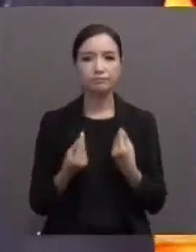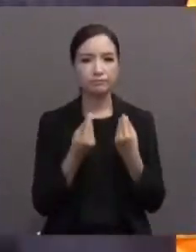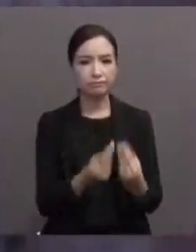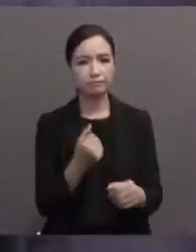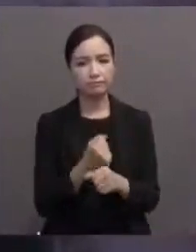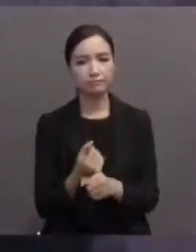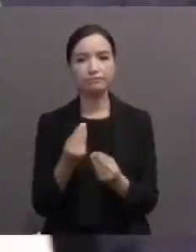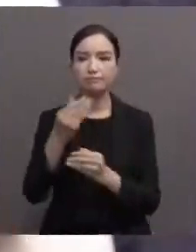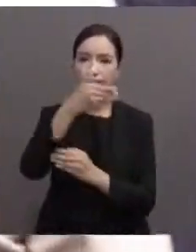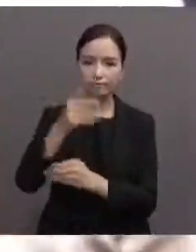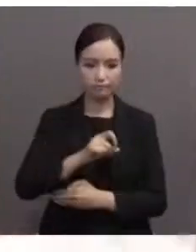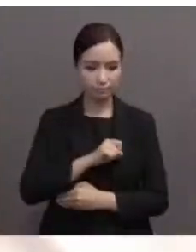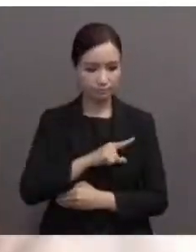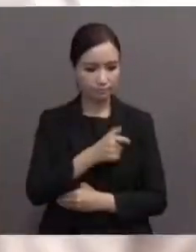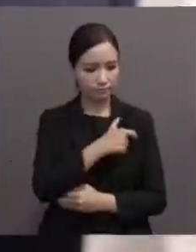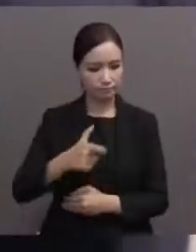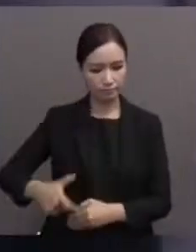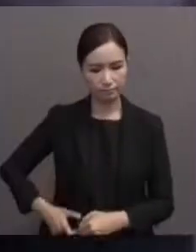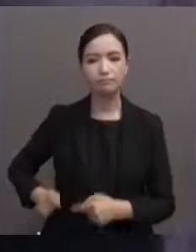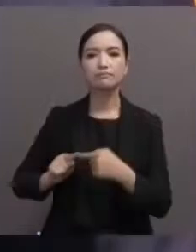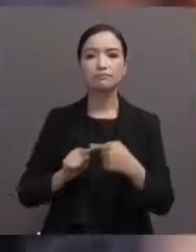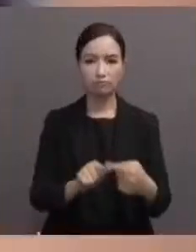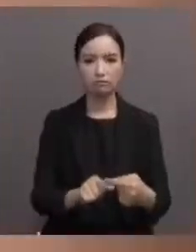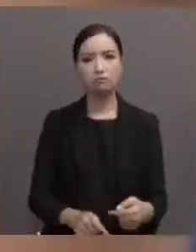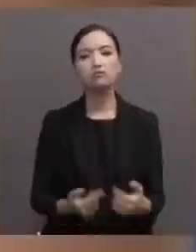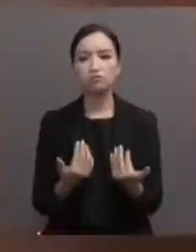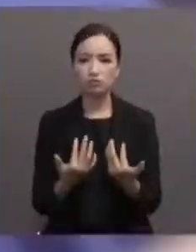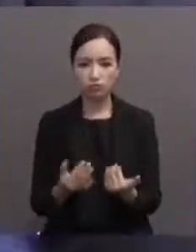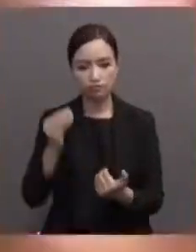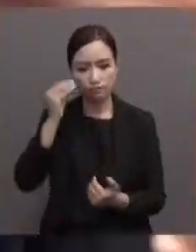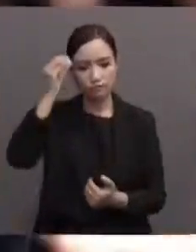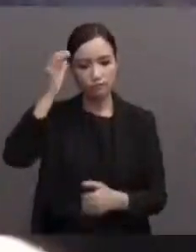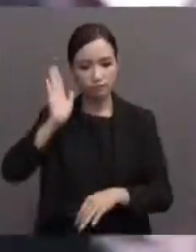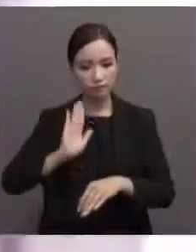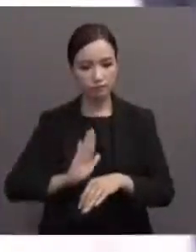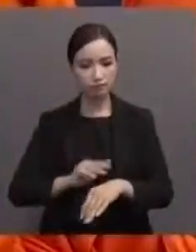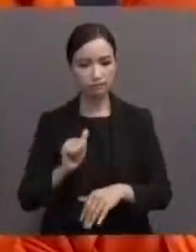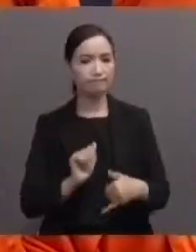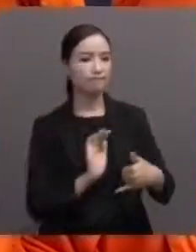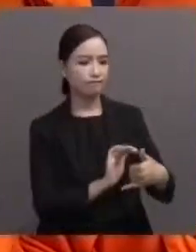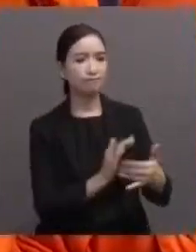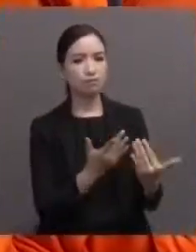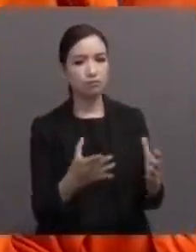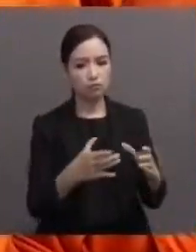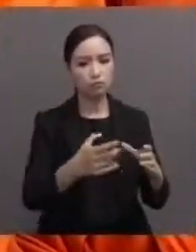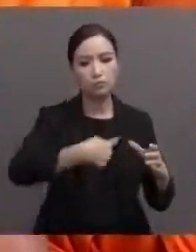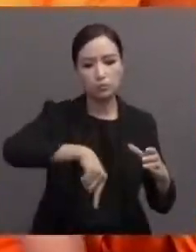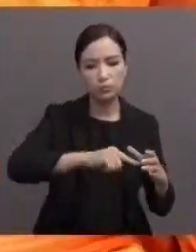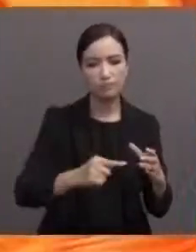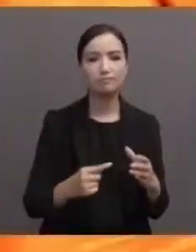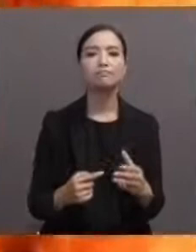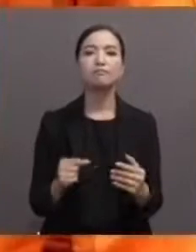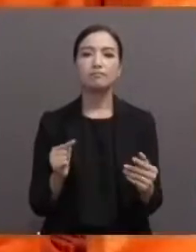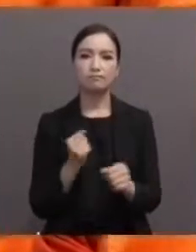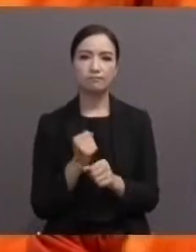พื่อชาติศาสนาพระมหากษัตริย์ที่กำลังรอคอยการใช้ความรู้ความสามารถจากท่านและคณะของท่านผู้เกี่ยวข้องในประเทศ